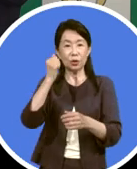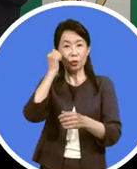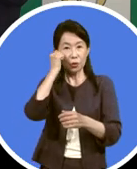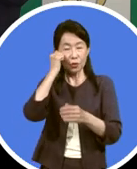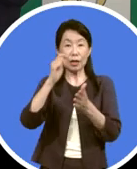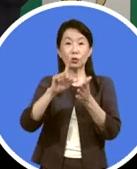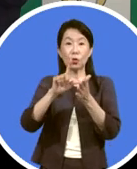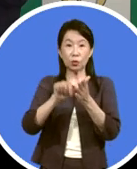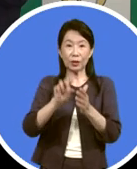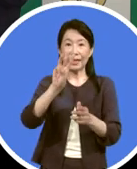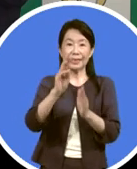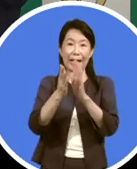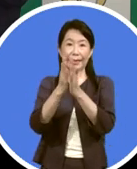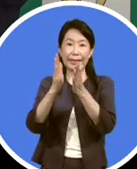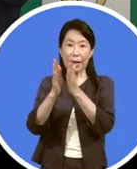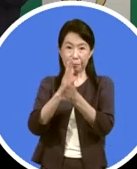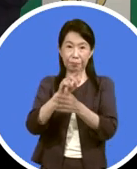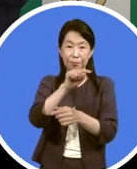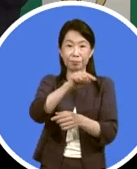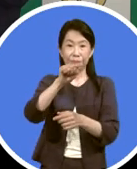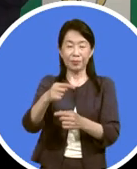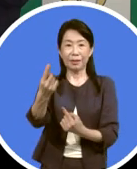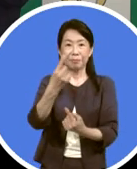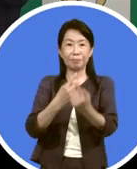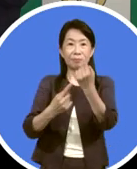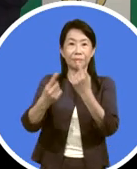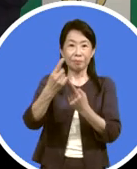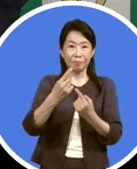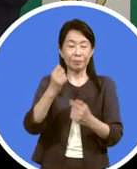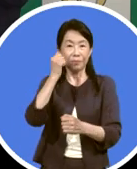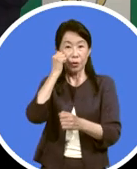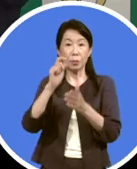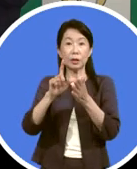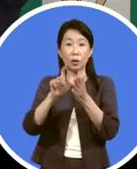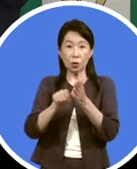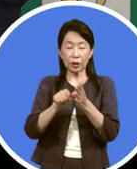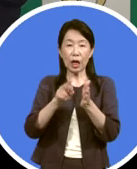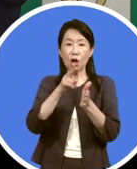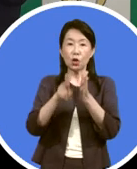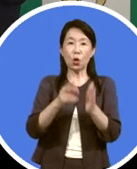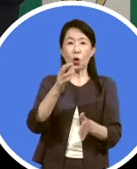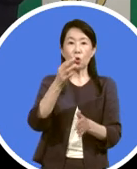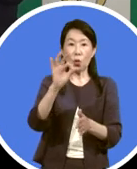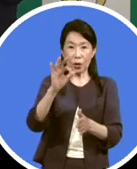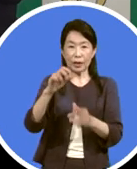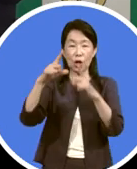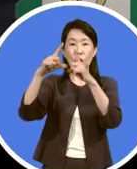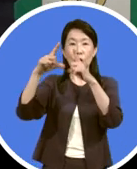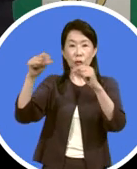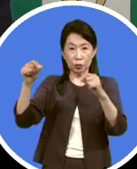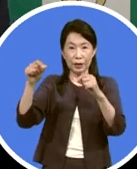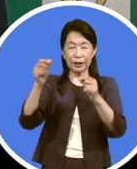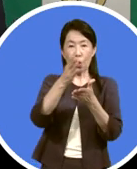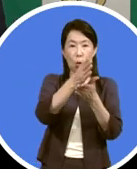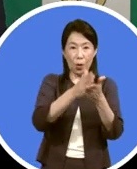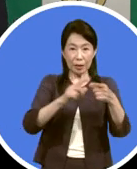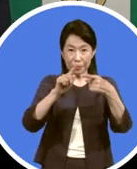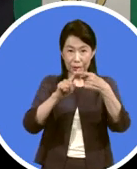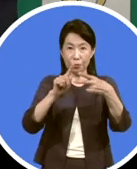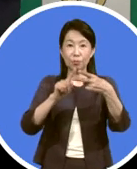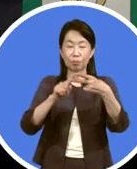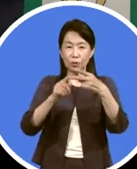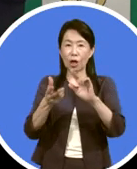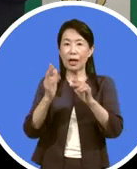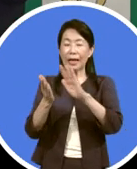時にこの3県の皆さんのお泊りいただいた時に旅行代金を追加で go to travel に上乗せして